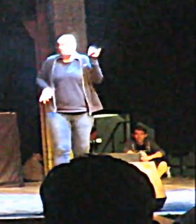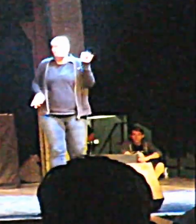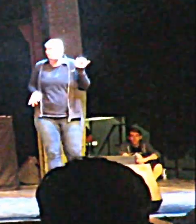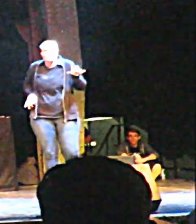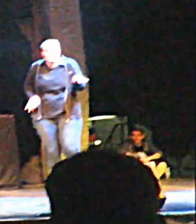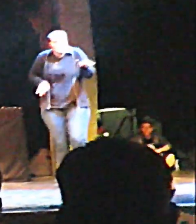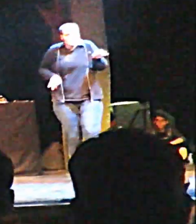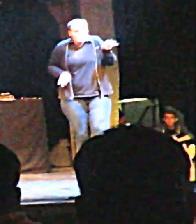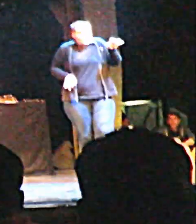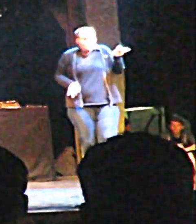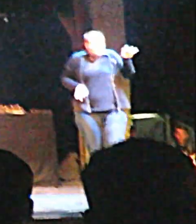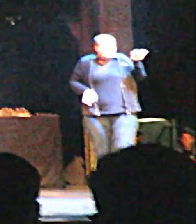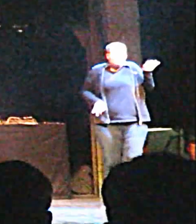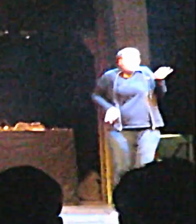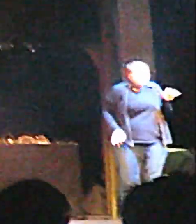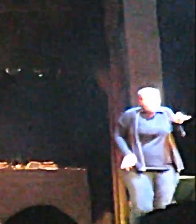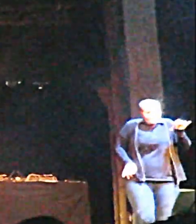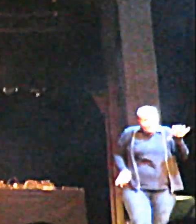Ja.